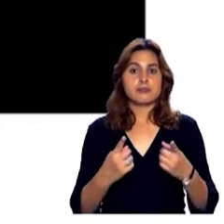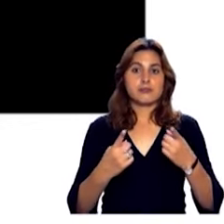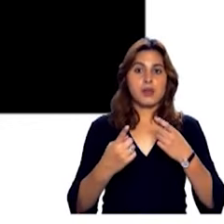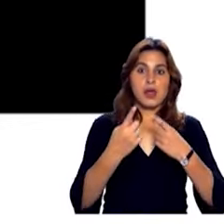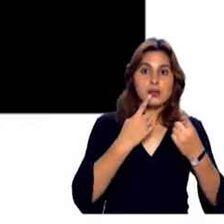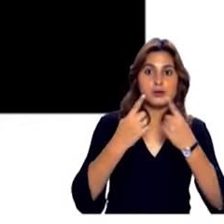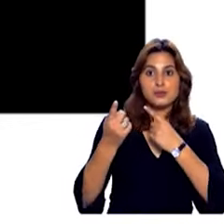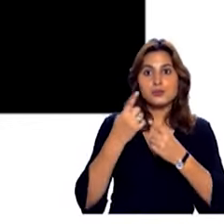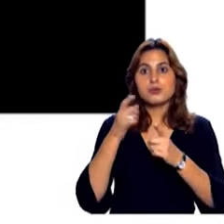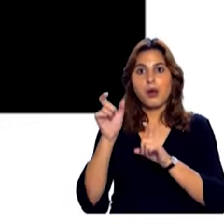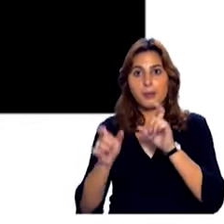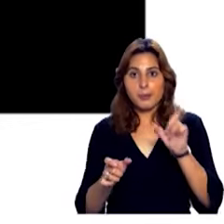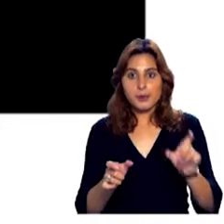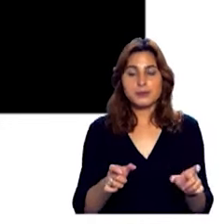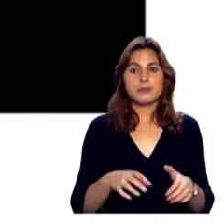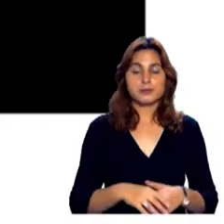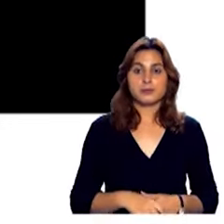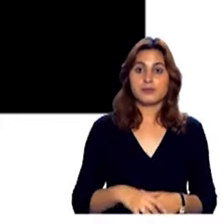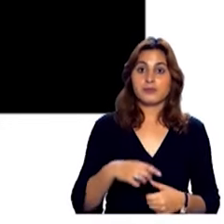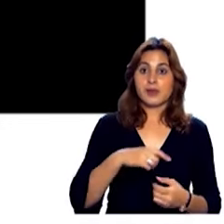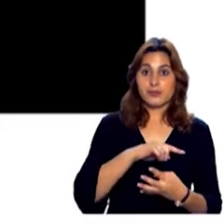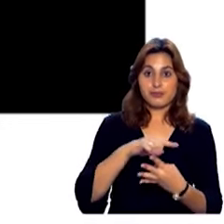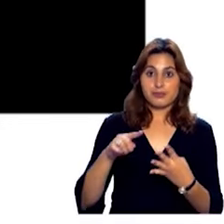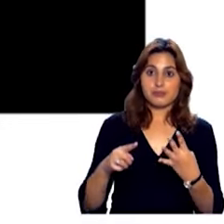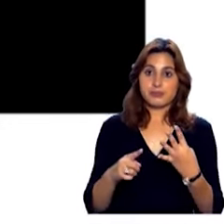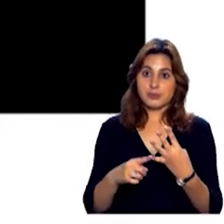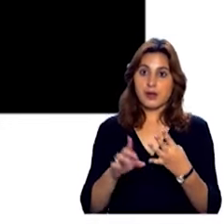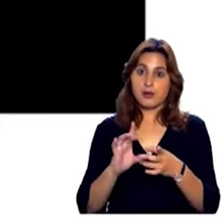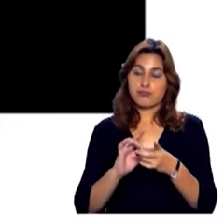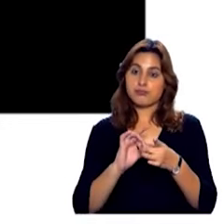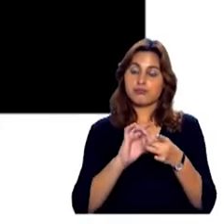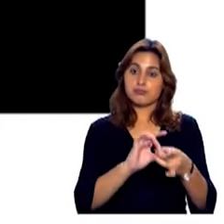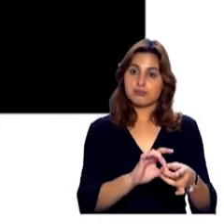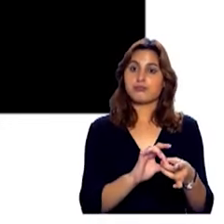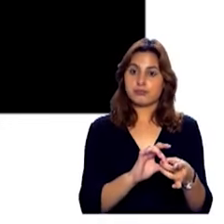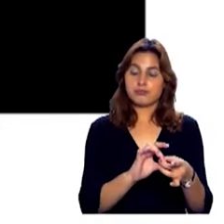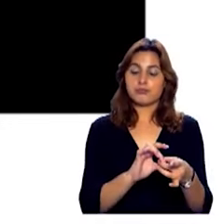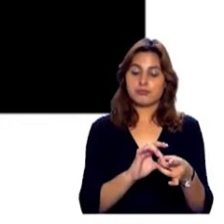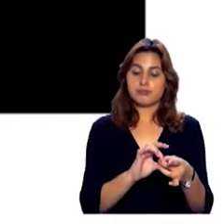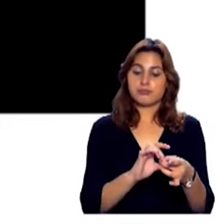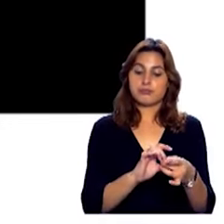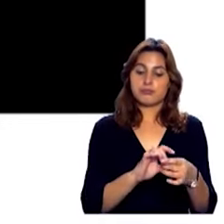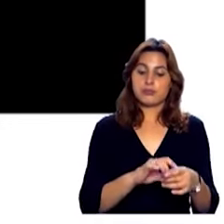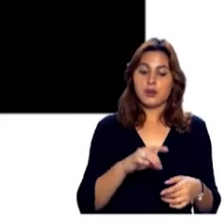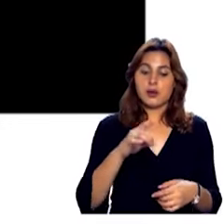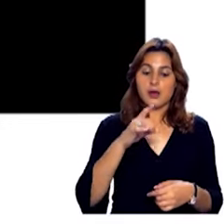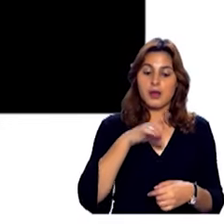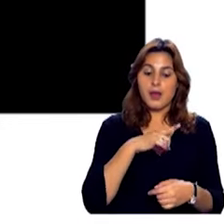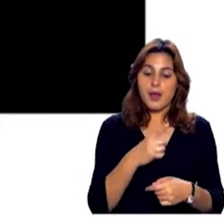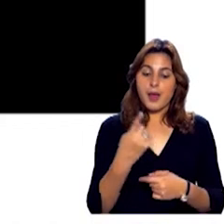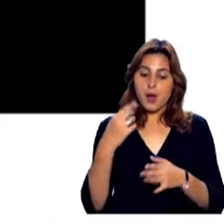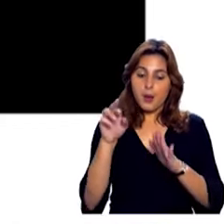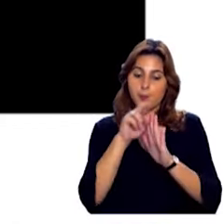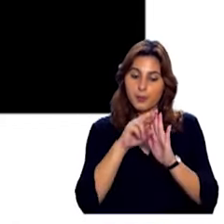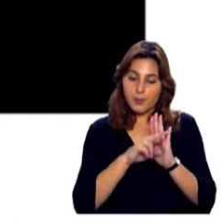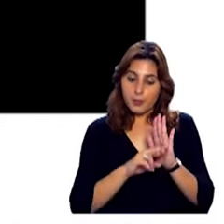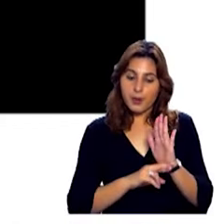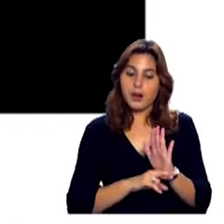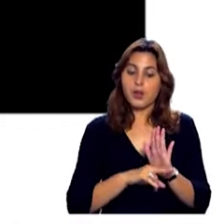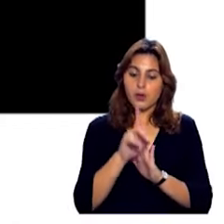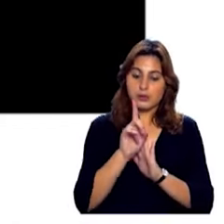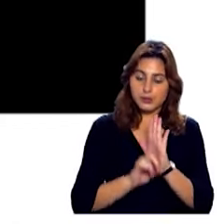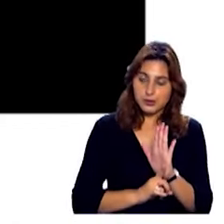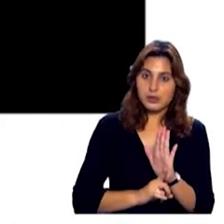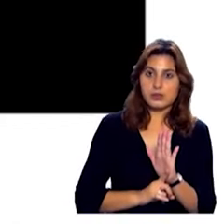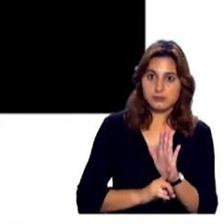sono Tutti accom Dal Fatto di avere AD oggetto direttamente la violazione di una Norma di diritto processuale o sostanziale e per